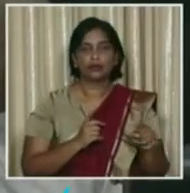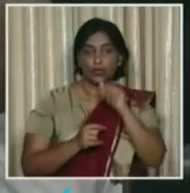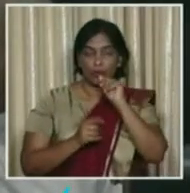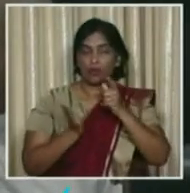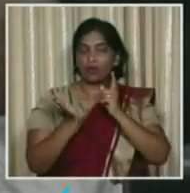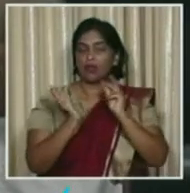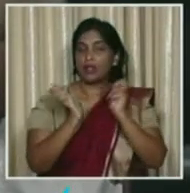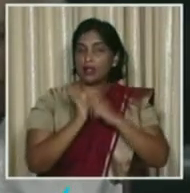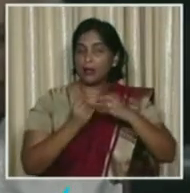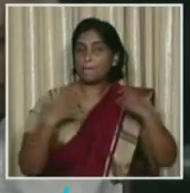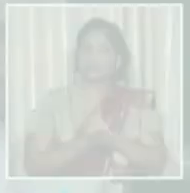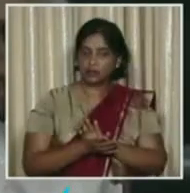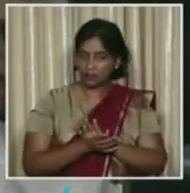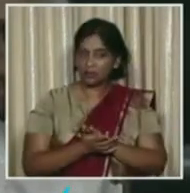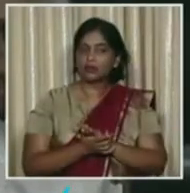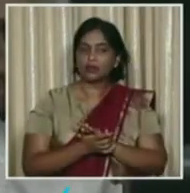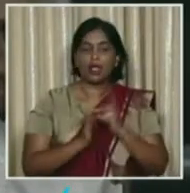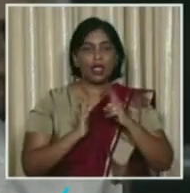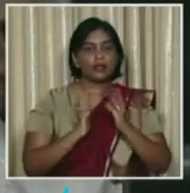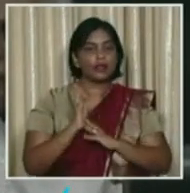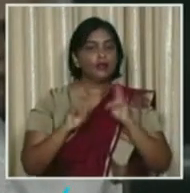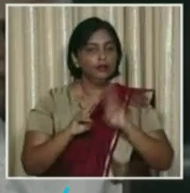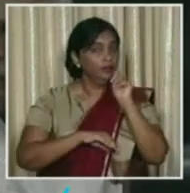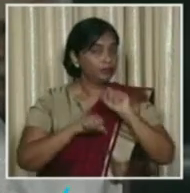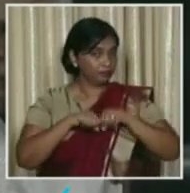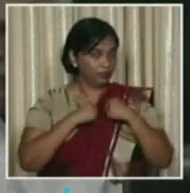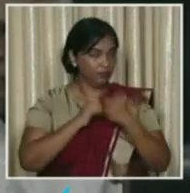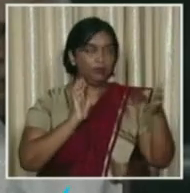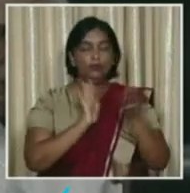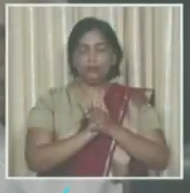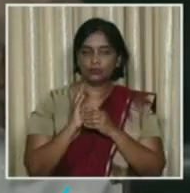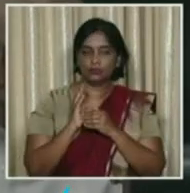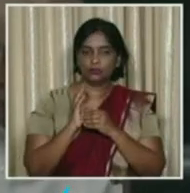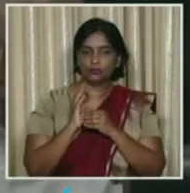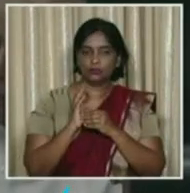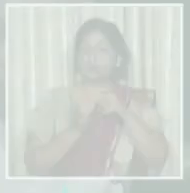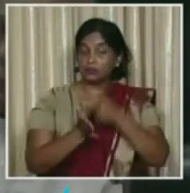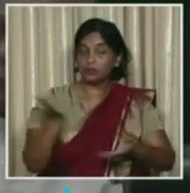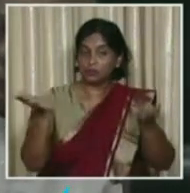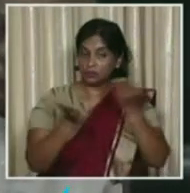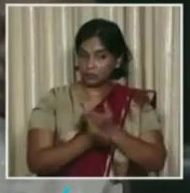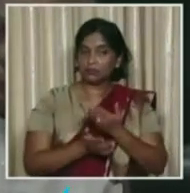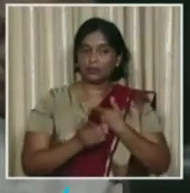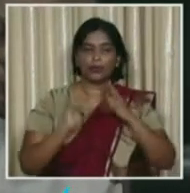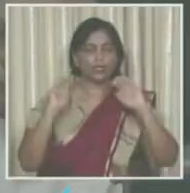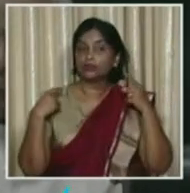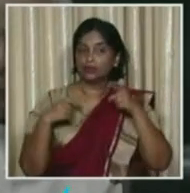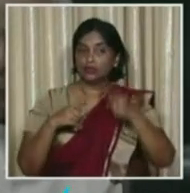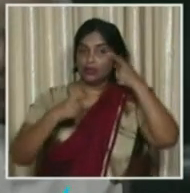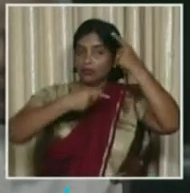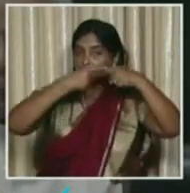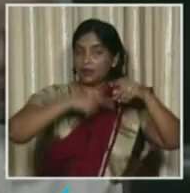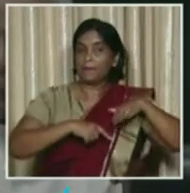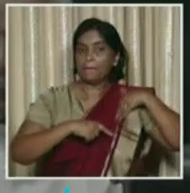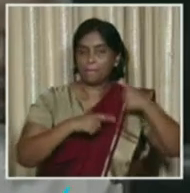විස්තීර්ණ ණය පහසුකම් එකඟතාවය IMF සංවිධානය සමග එකඟත්වයකට ආවා. ගිවිසුම ගැන මම වචන ස්වල්පයක් කියන්න